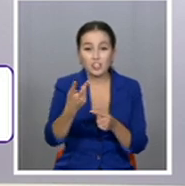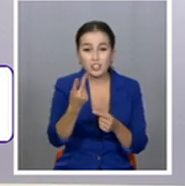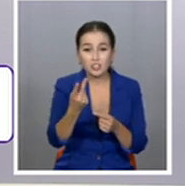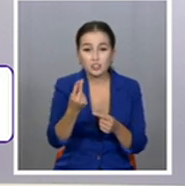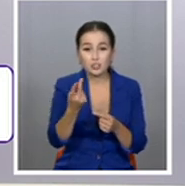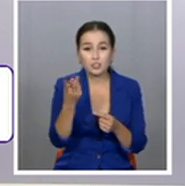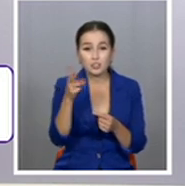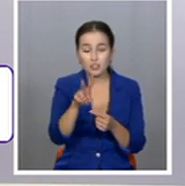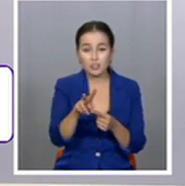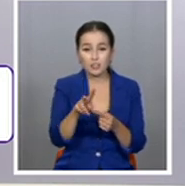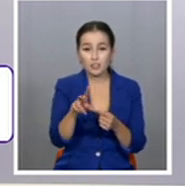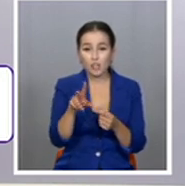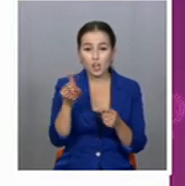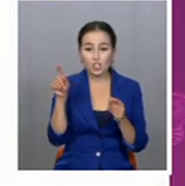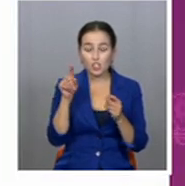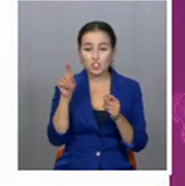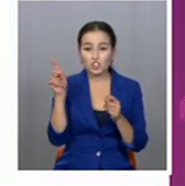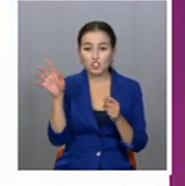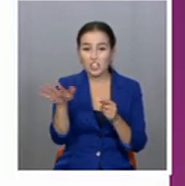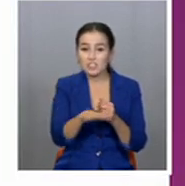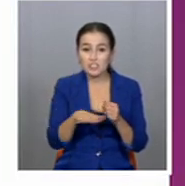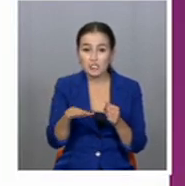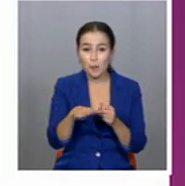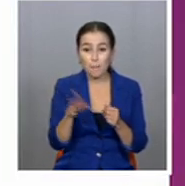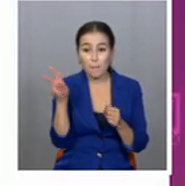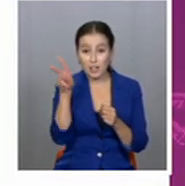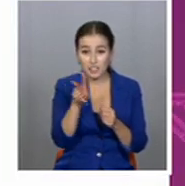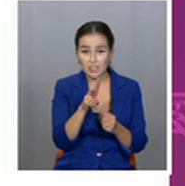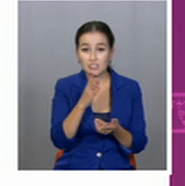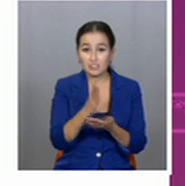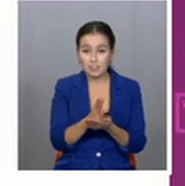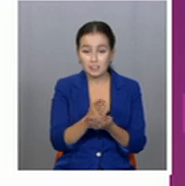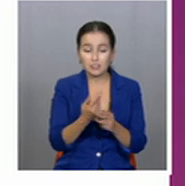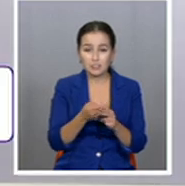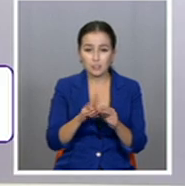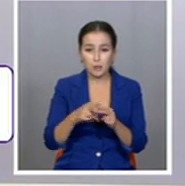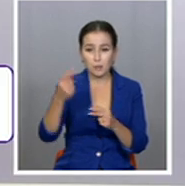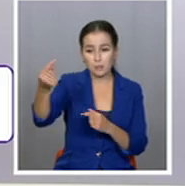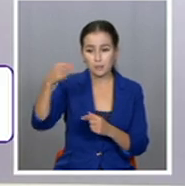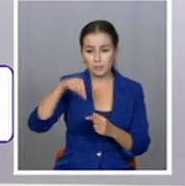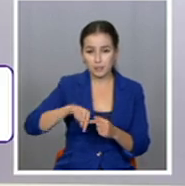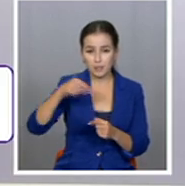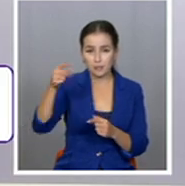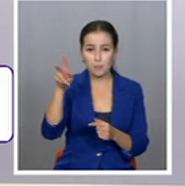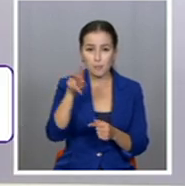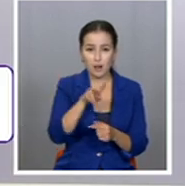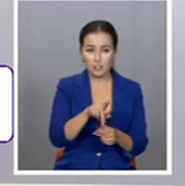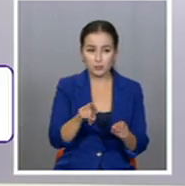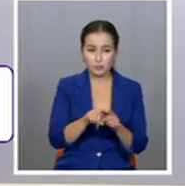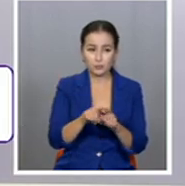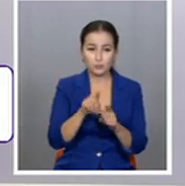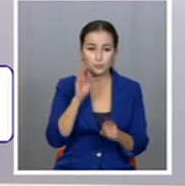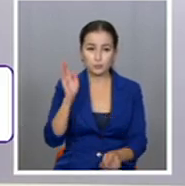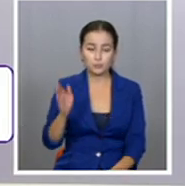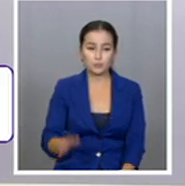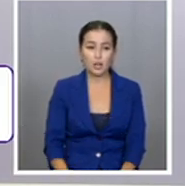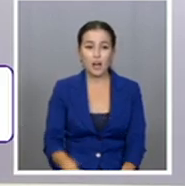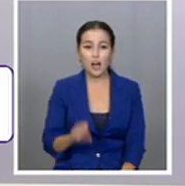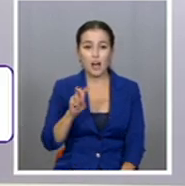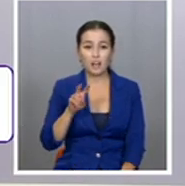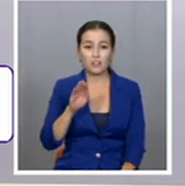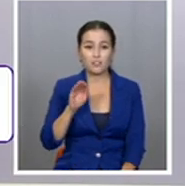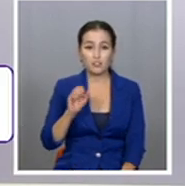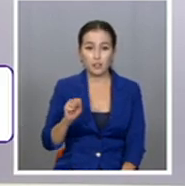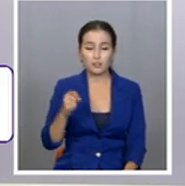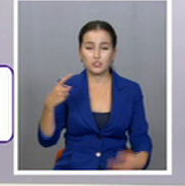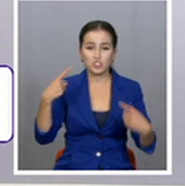екі түзуге параллель болады болса, онда жазықтықтар бір-біріне параллель болады. Суретте альфа жазықтығында қиылысқан